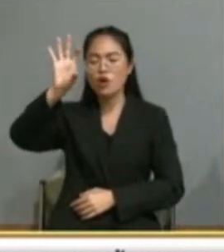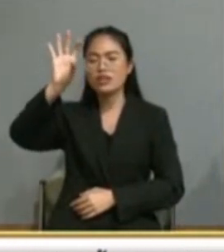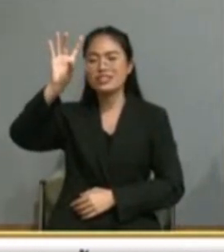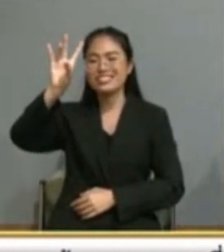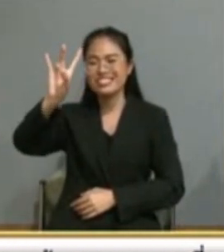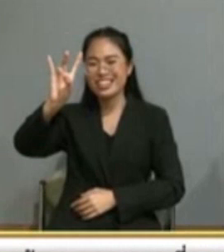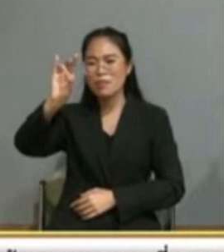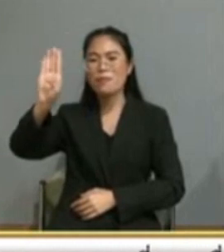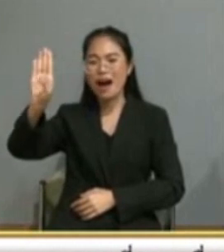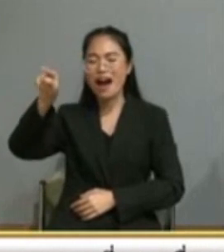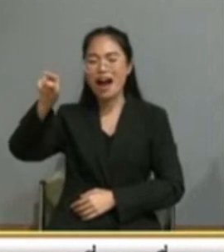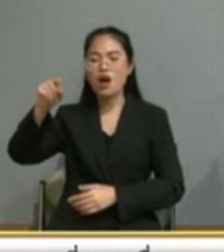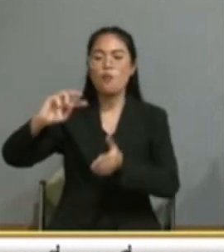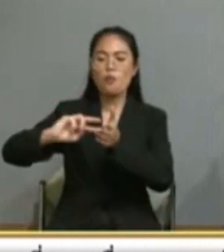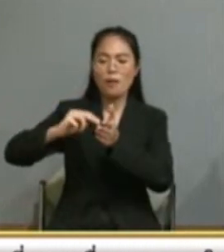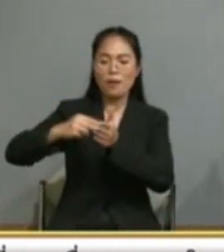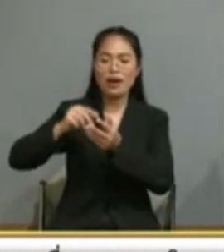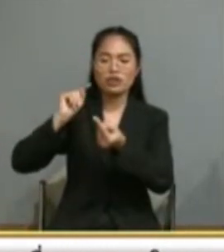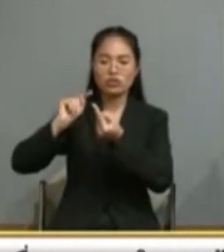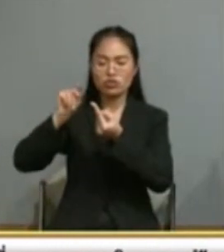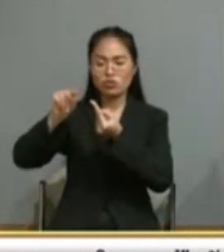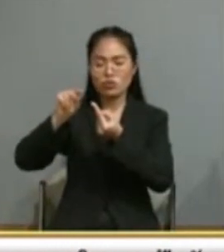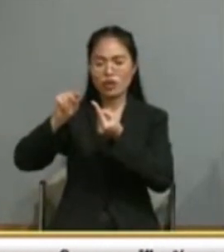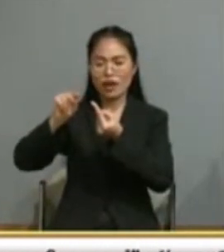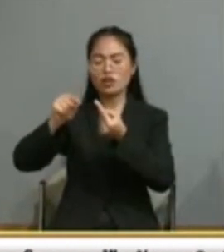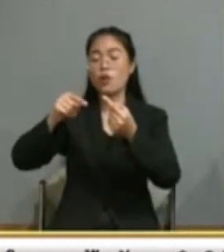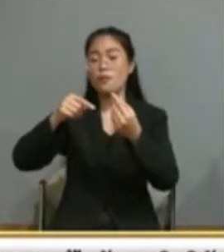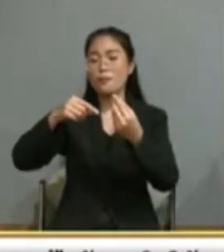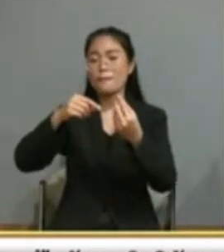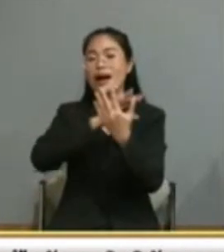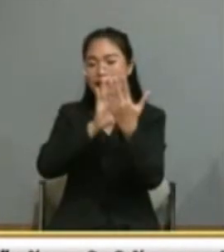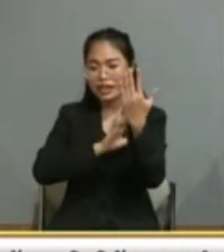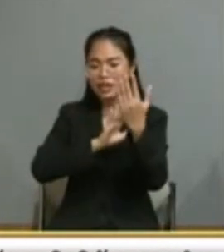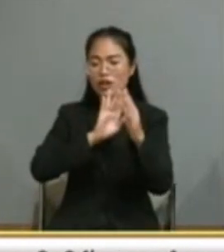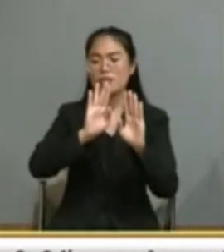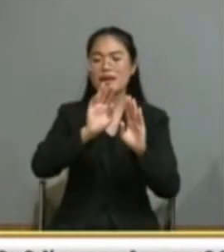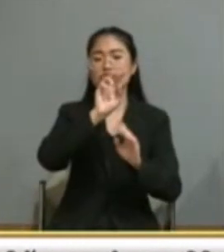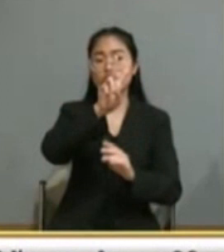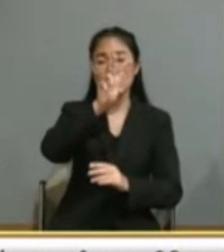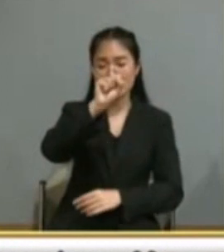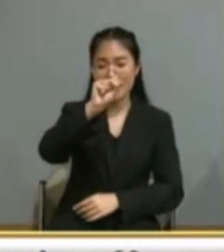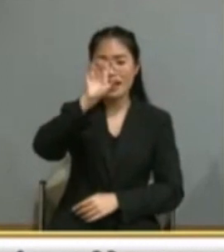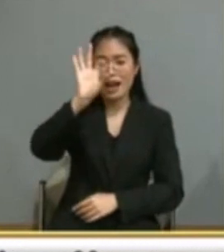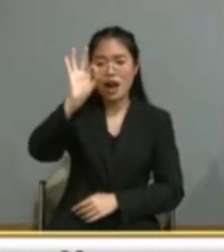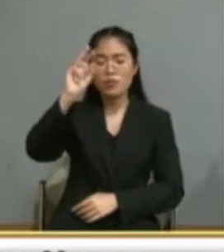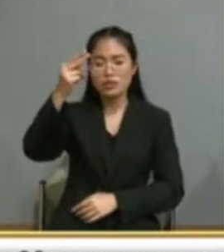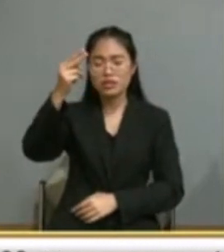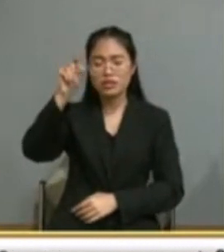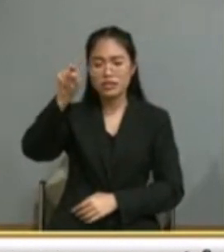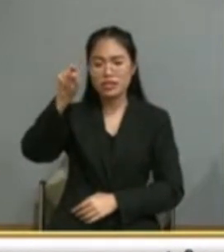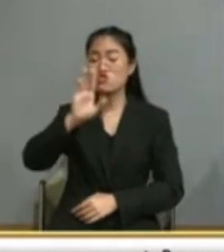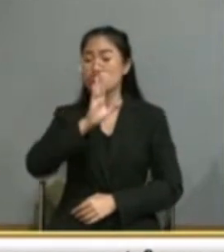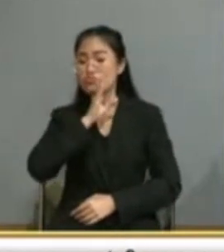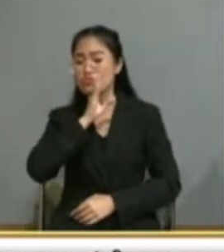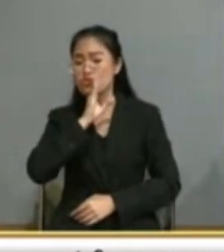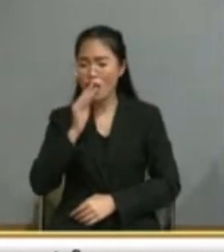ผลิพธมวนรวมไยใประเทศต่อหัวมีมลค่าอยู่ที่ 231,986 บาทถ้าเราได้มีส